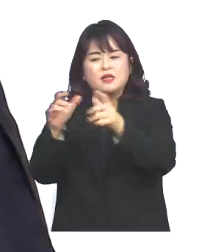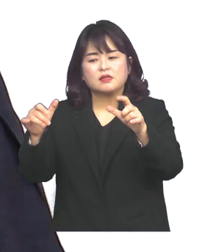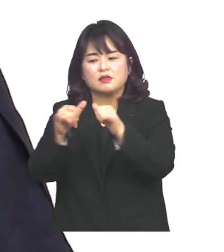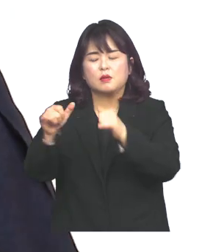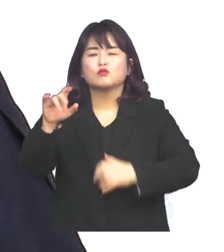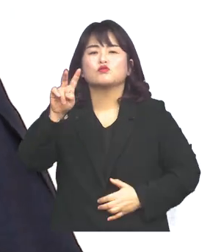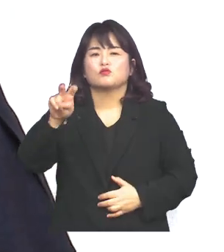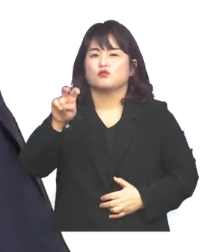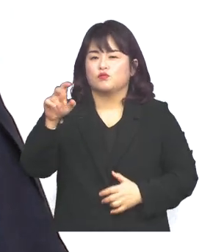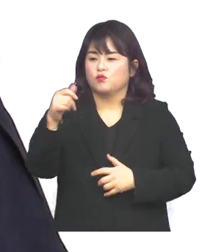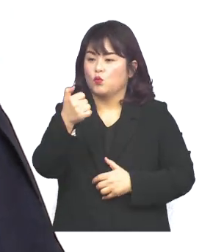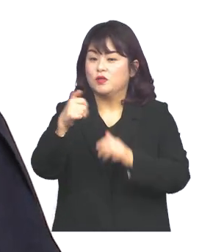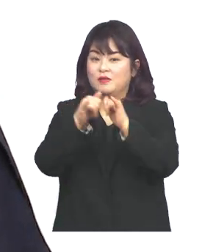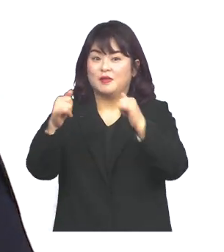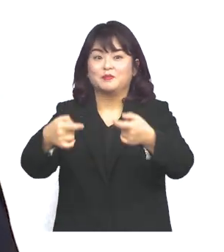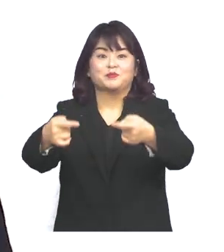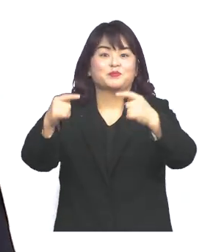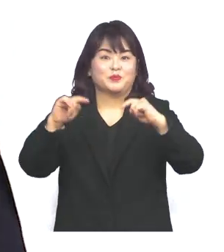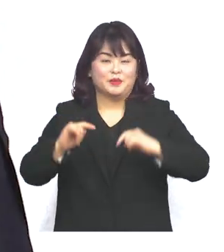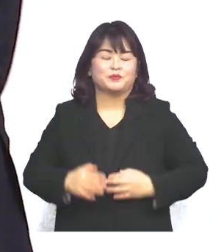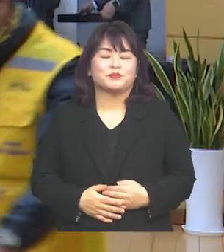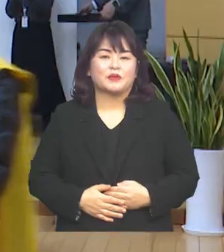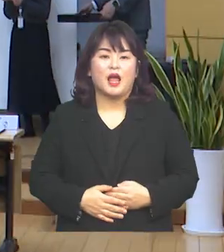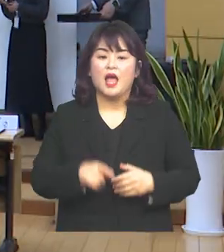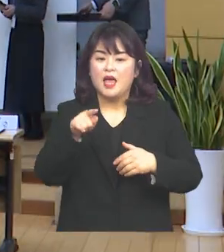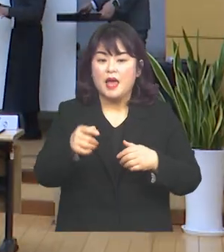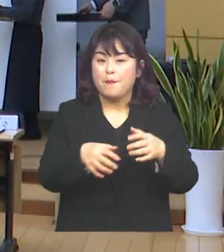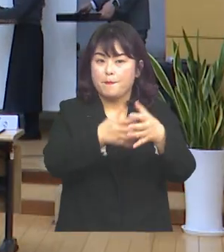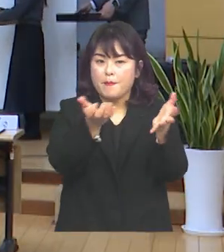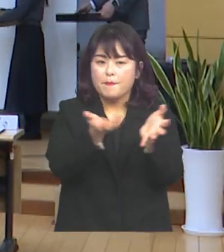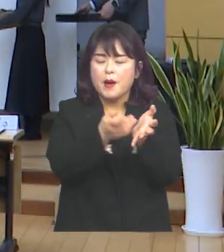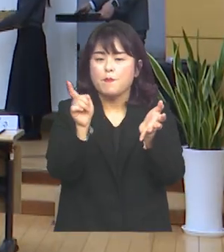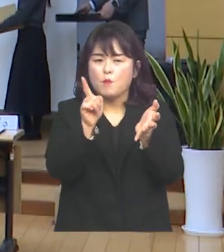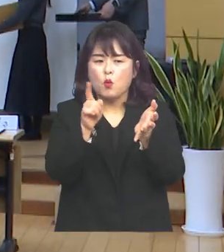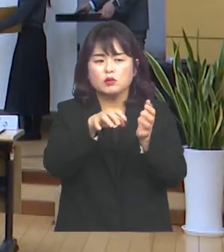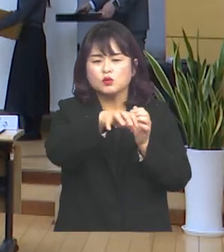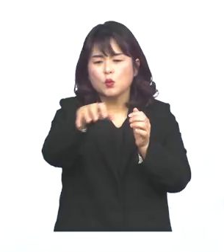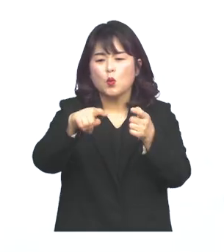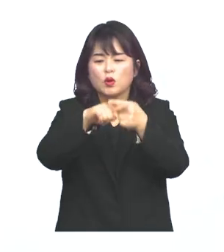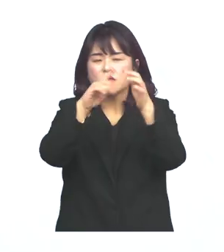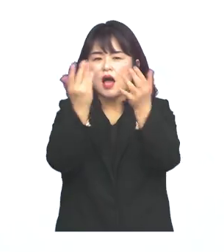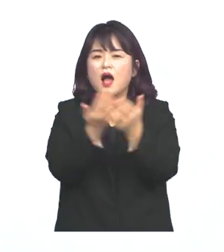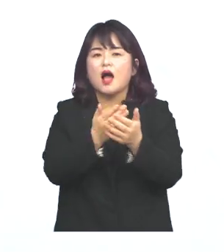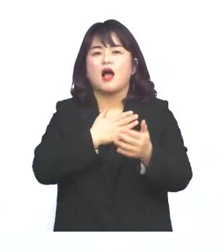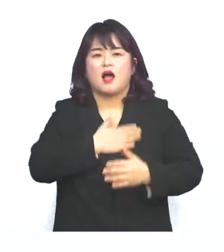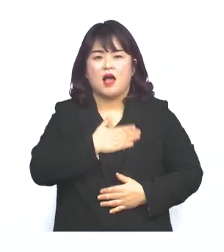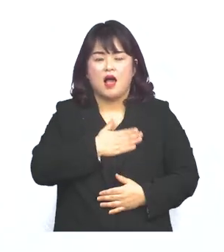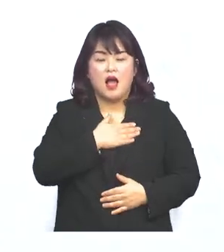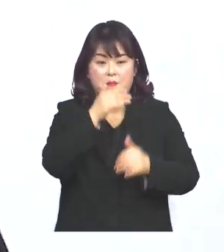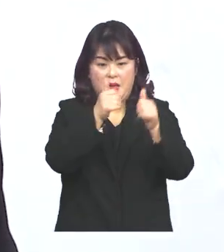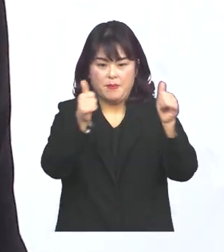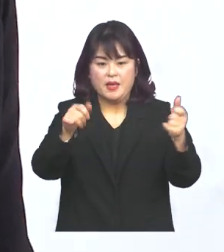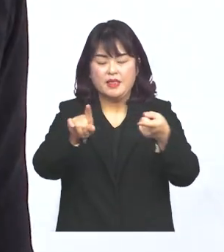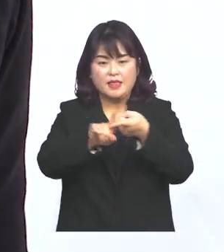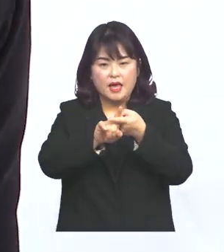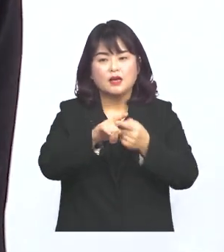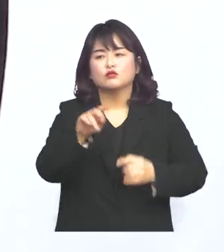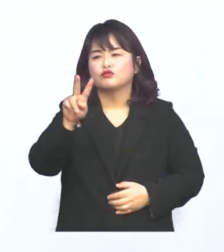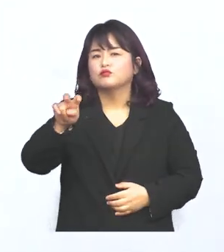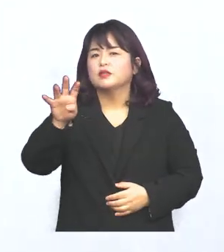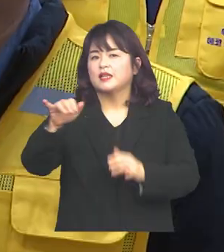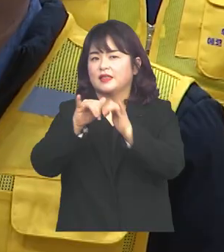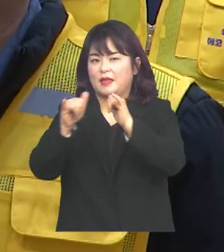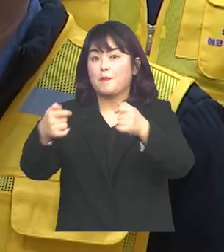등 50명이 참석했습니다. 우리 마을 에코 자율방역단은 지역 사정에 밝은 12개 읍면동 통 미장